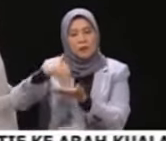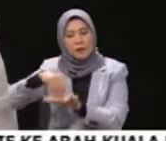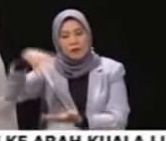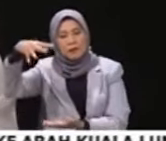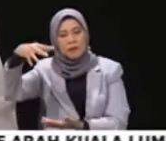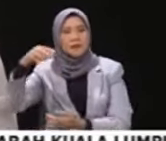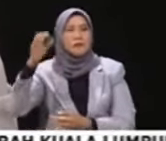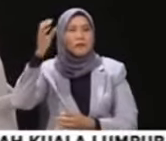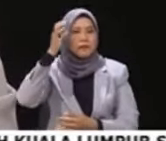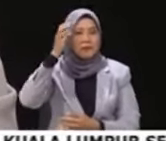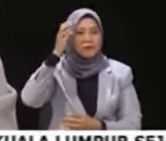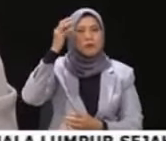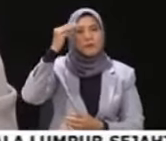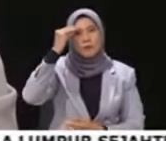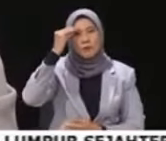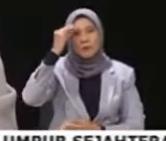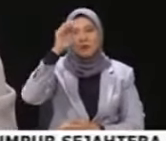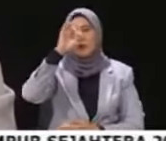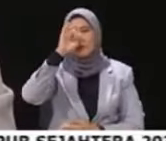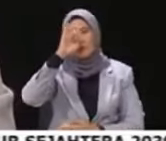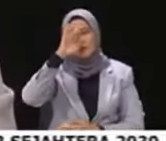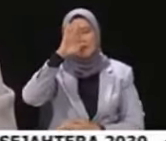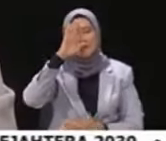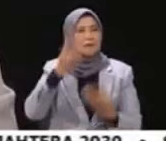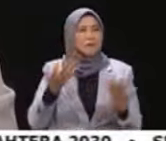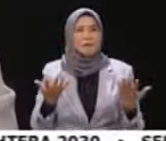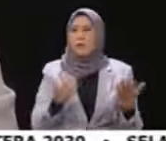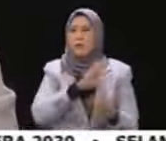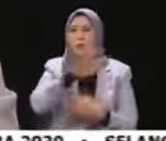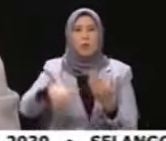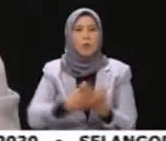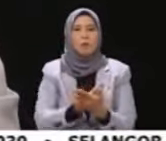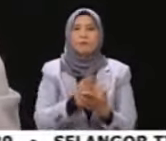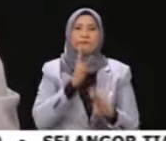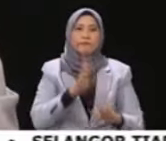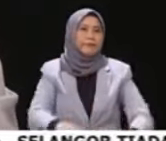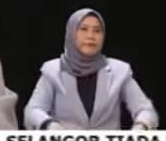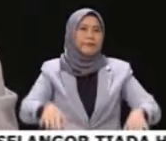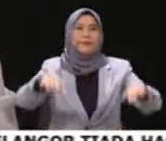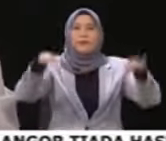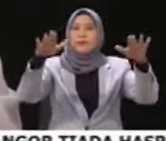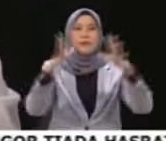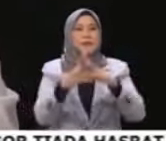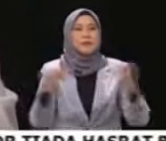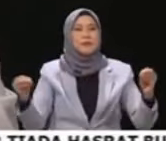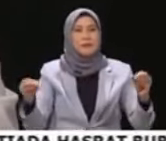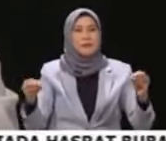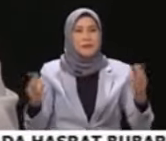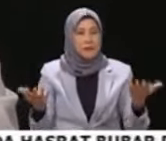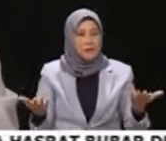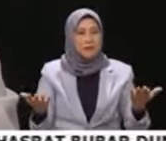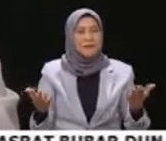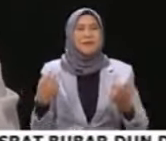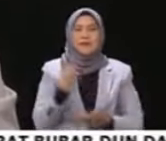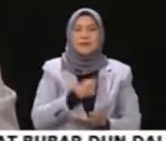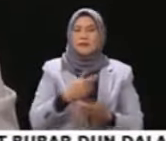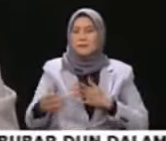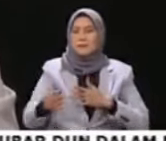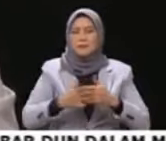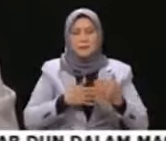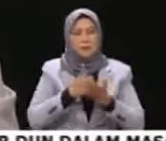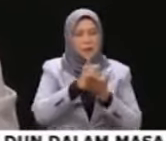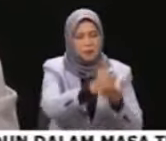Cina ke India ke Melayu ke orang asal ke, kita semua kena. Patutnya kita membantu kepada siapa